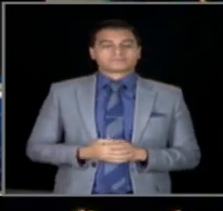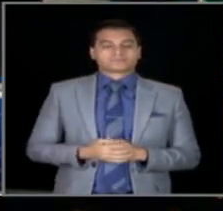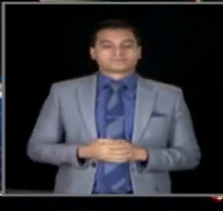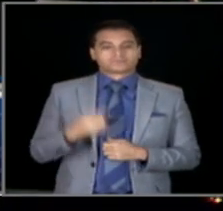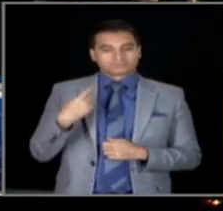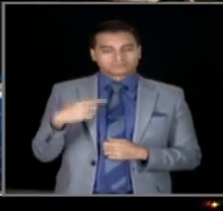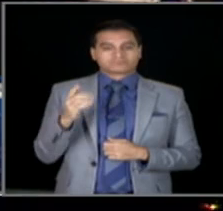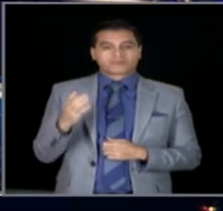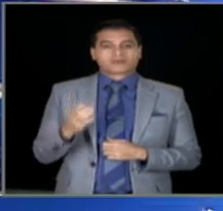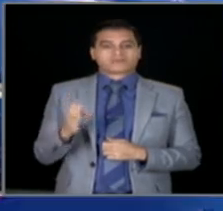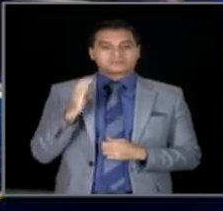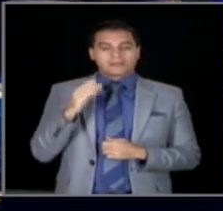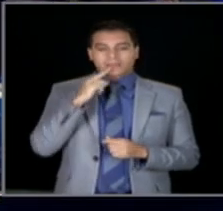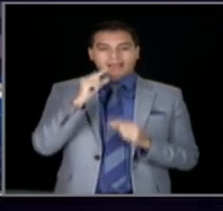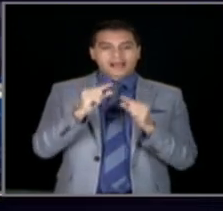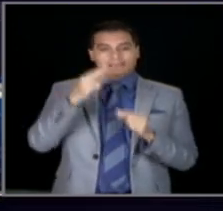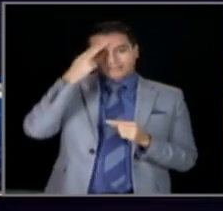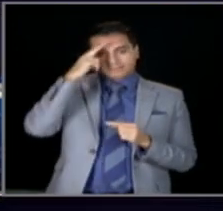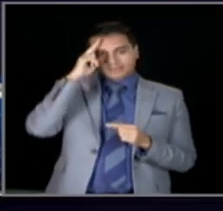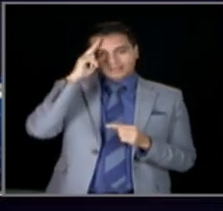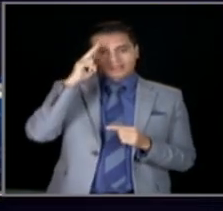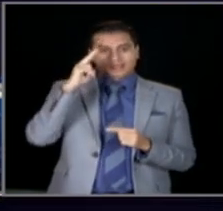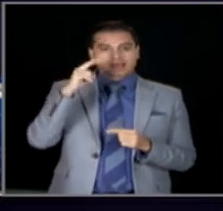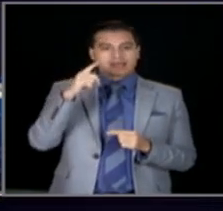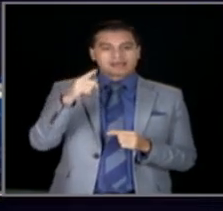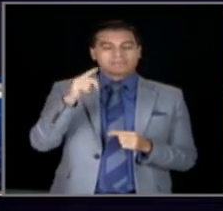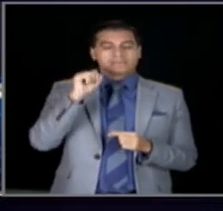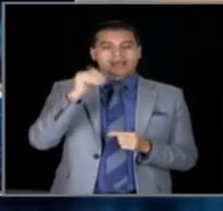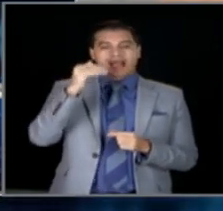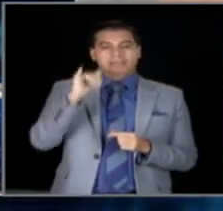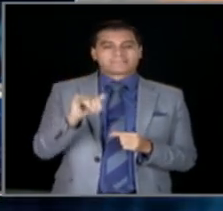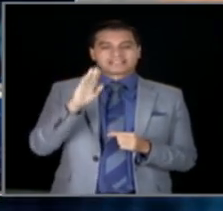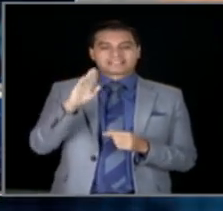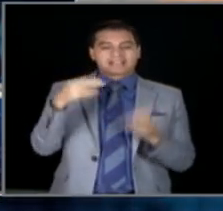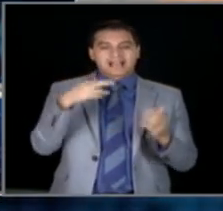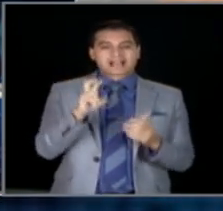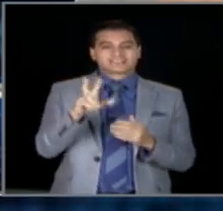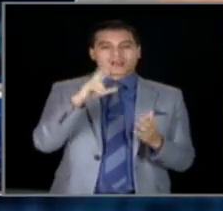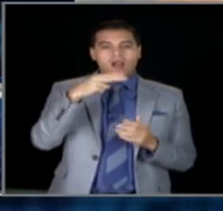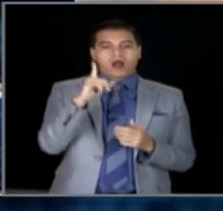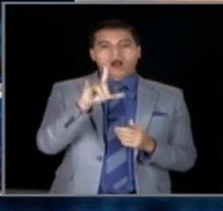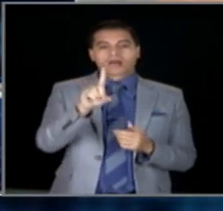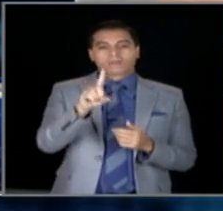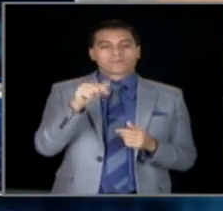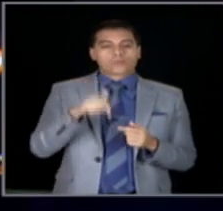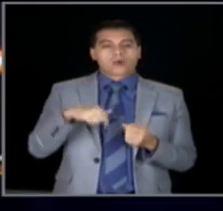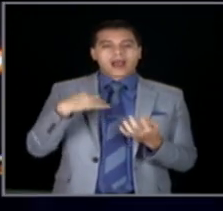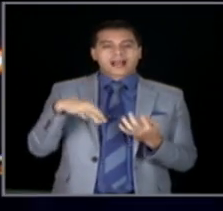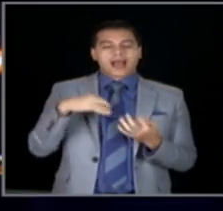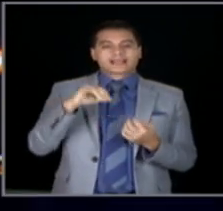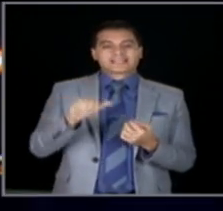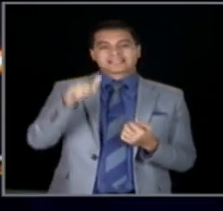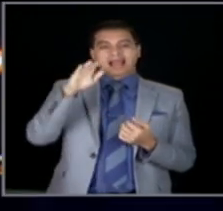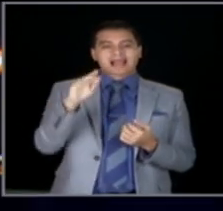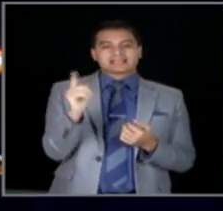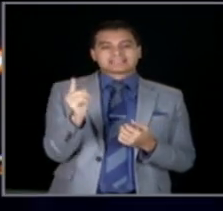برافو عليك. كلمات خميس عز العرب وألحان ياسر عبد الرحمن. المسلسل